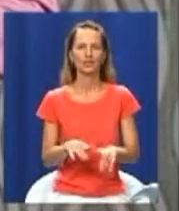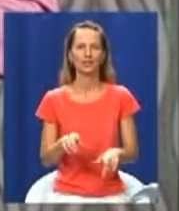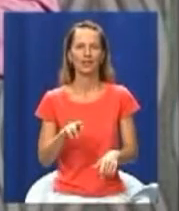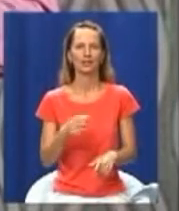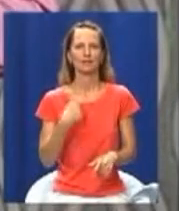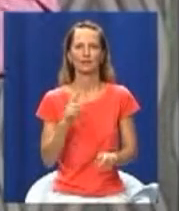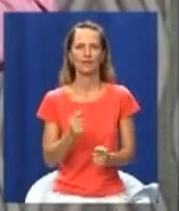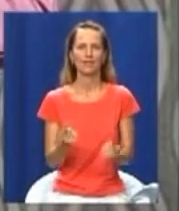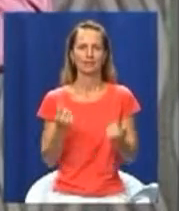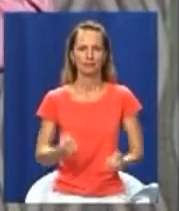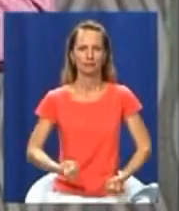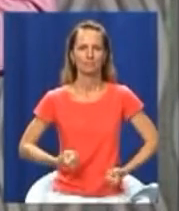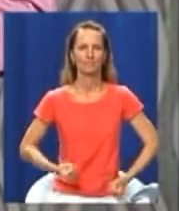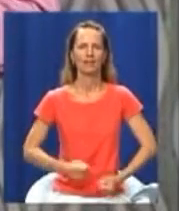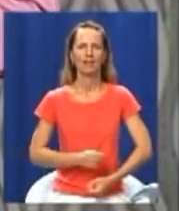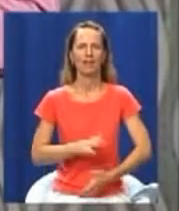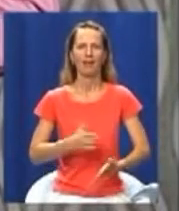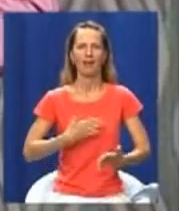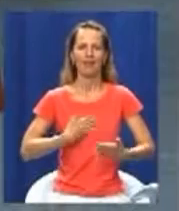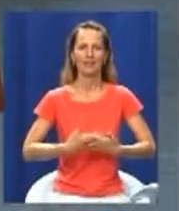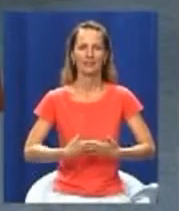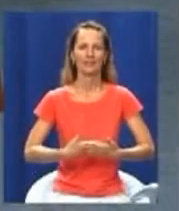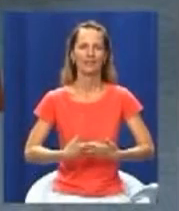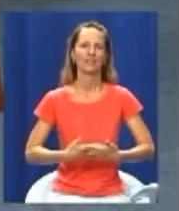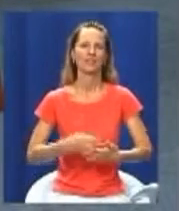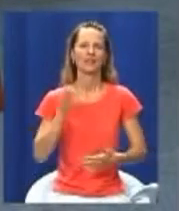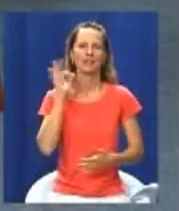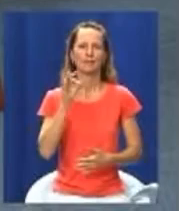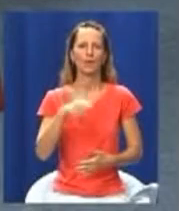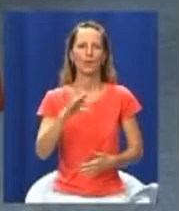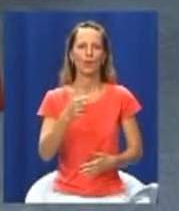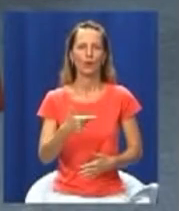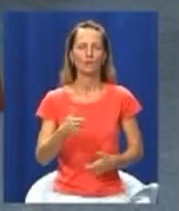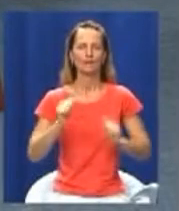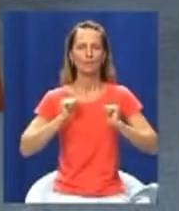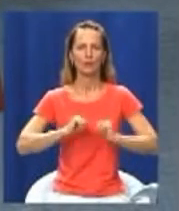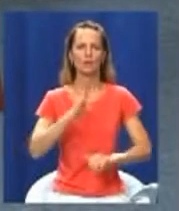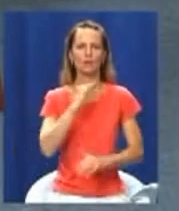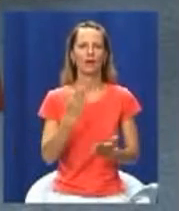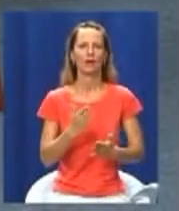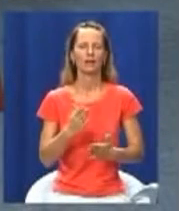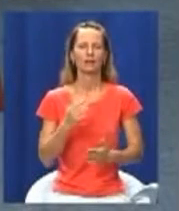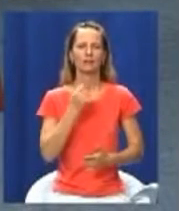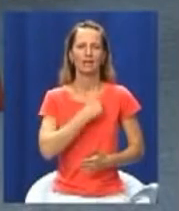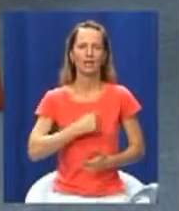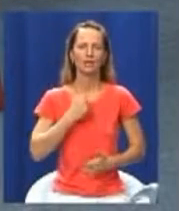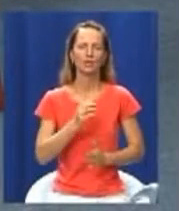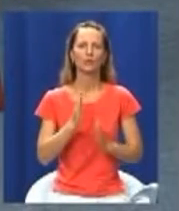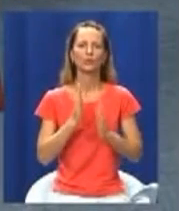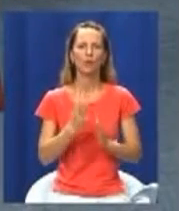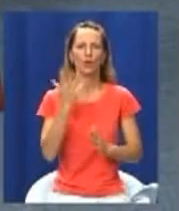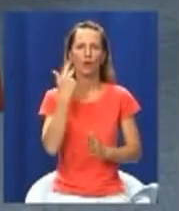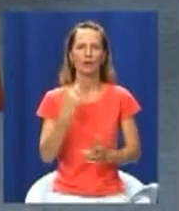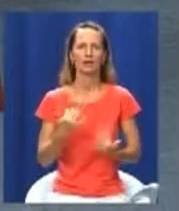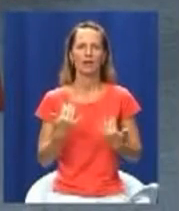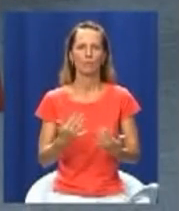таке величезне, масивне, сильне, енергійне 100%. Німецький дог, до речі, спокійний собака, який стає агресивним, лише коли цього